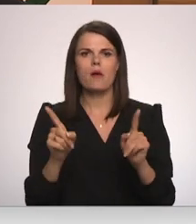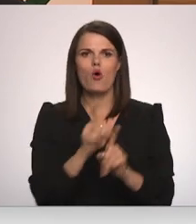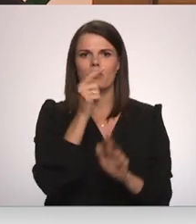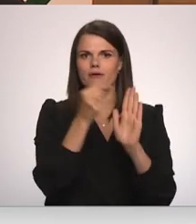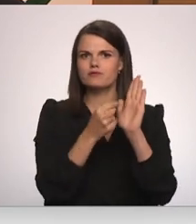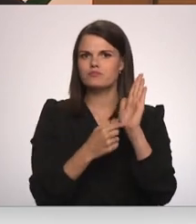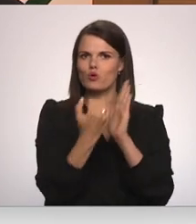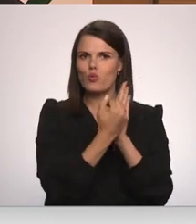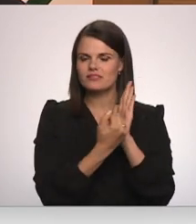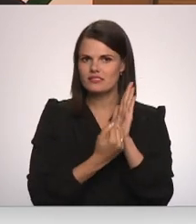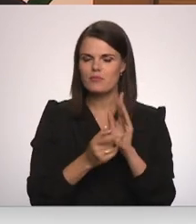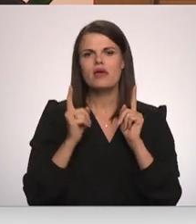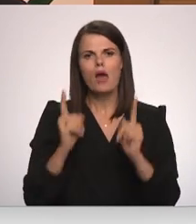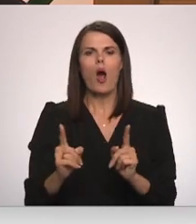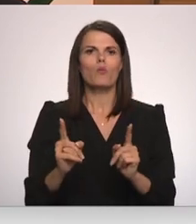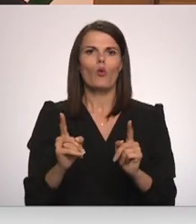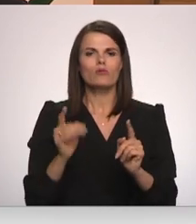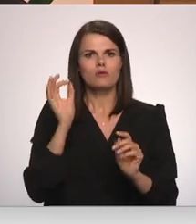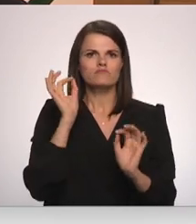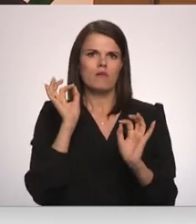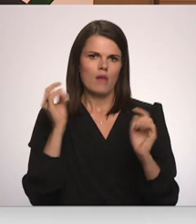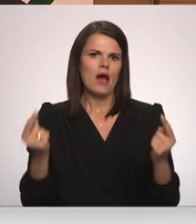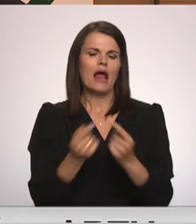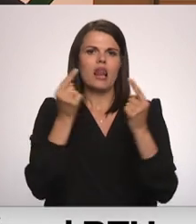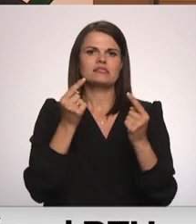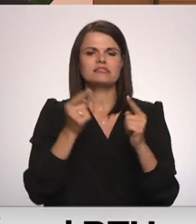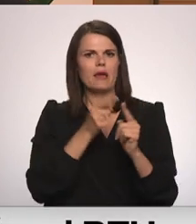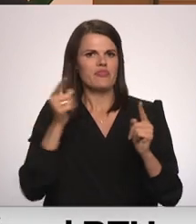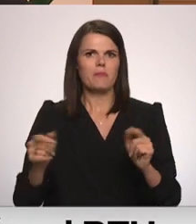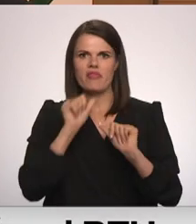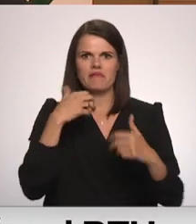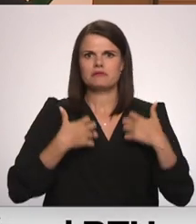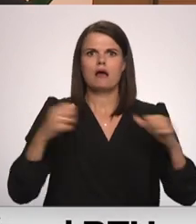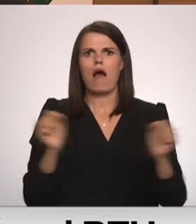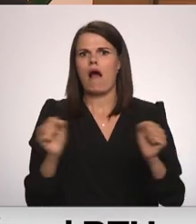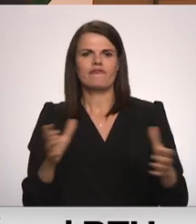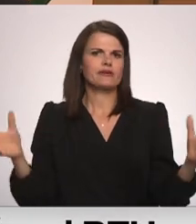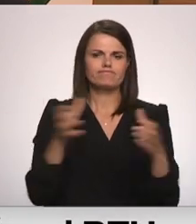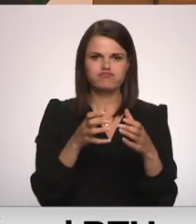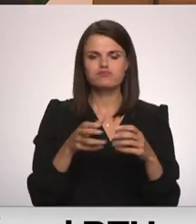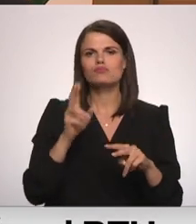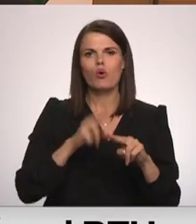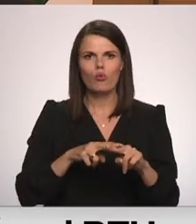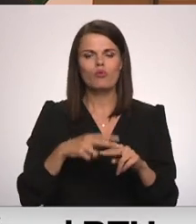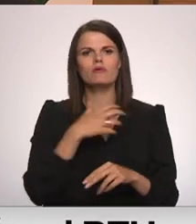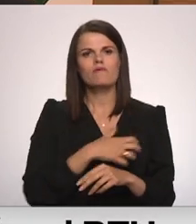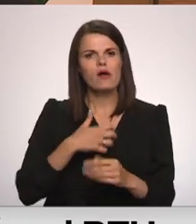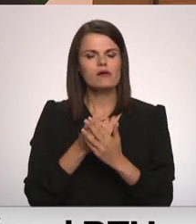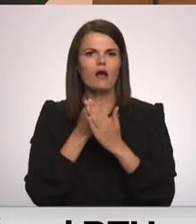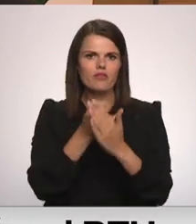pirmkārt ir jābūt ļoti realistiskiem termiņiem. Tas nevar būt sasteigts process. Otrkārt, ir